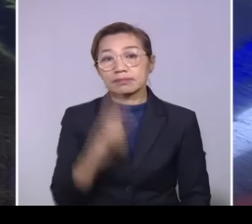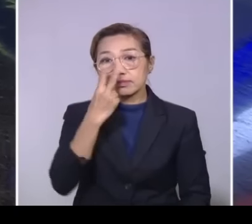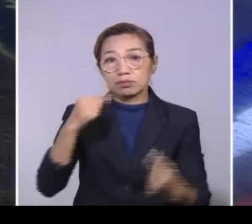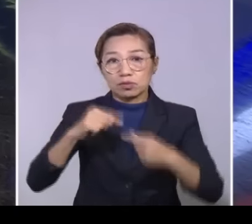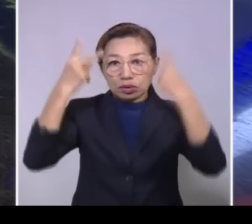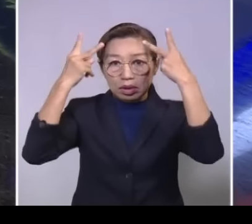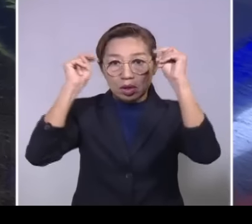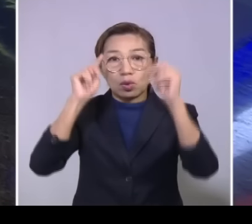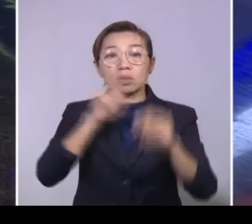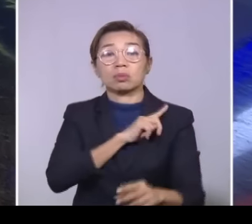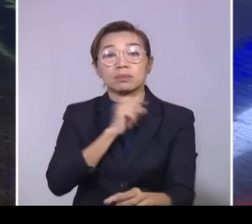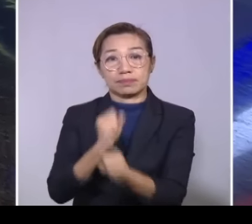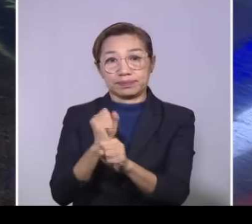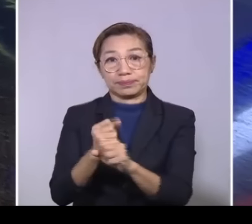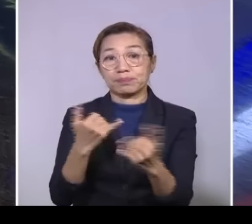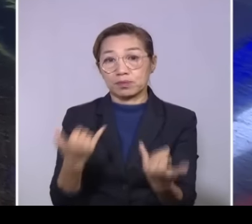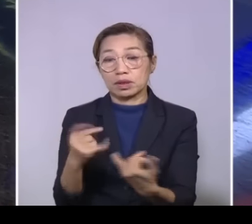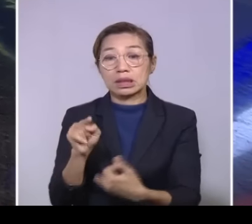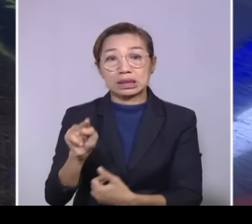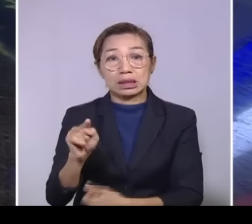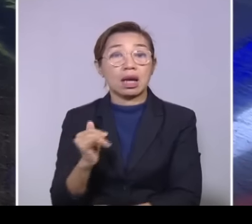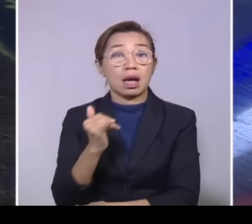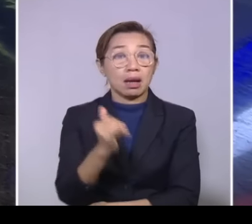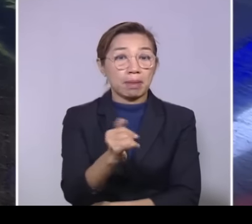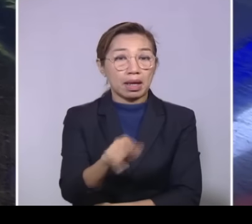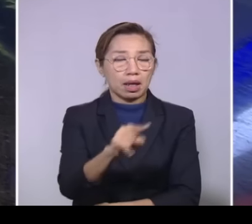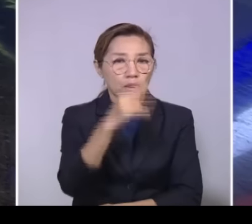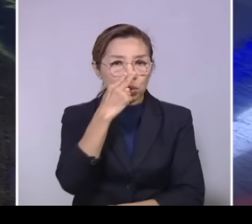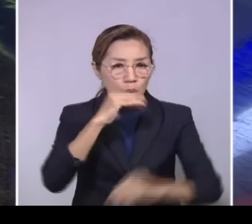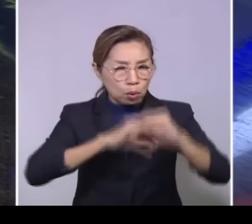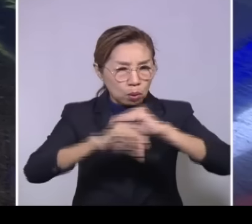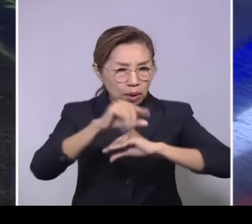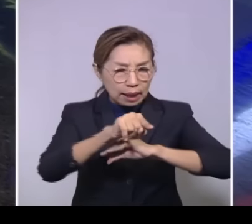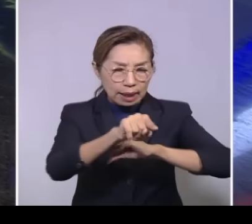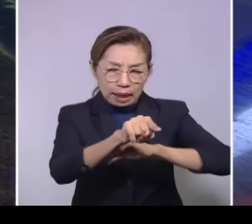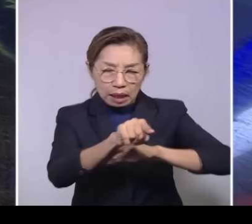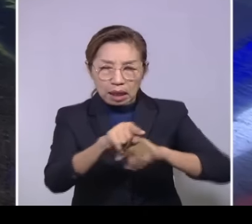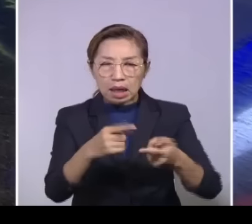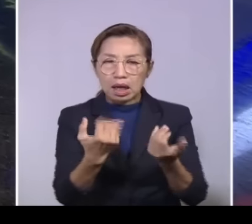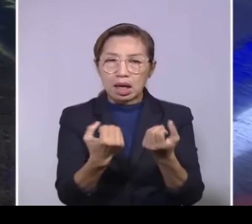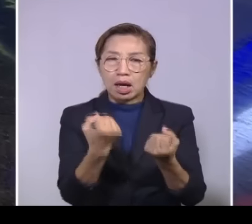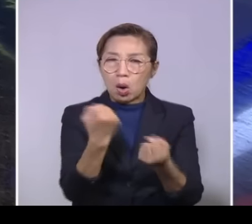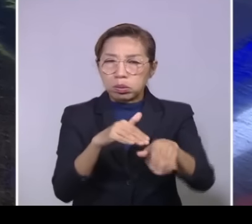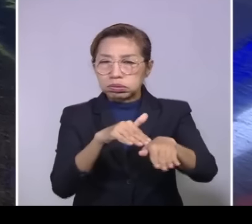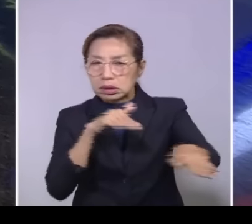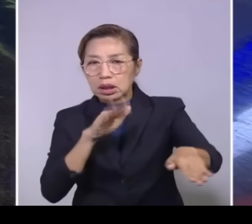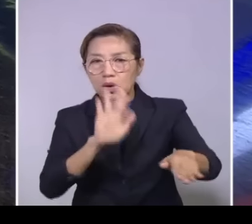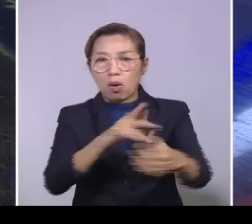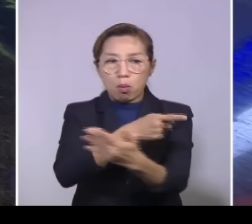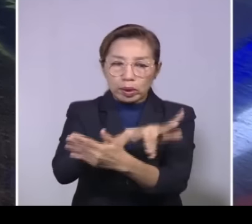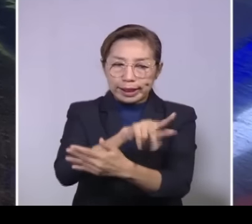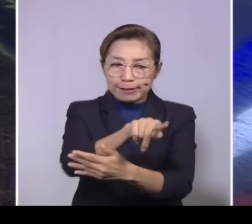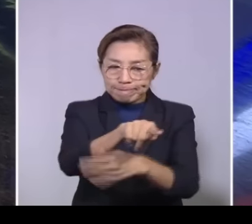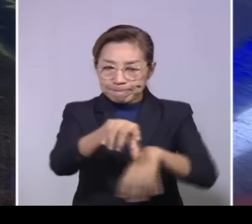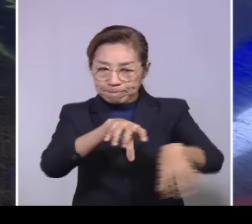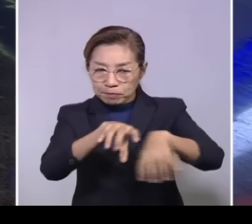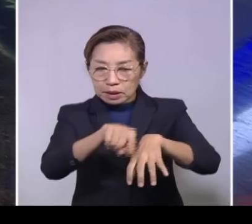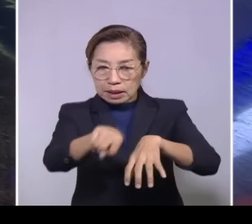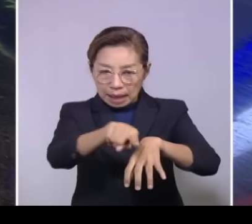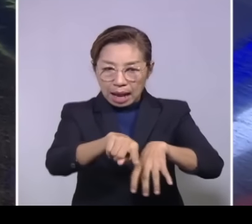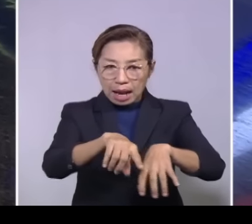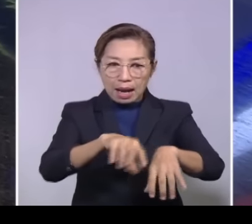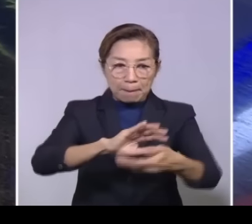ภารกิจท่านนายกรัฐมนตรีกันบ้างนะคะวันนี้ลงพื้นที่ไปดูโครงการแก้ปัญหาการจราจรในจังหวัดภูเก็ตเพื่อยกระดับความเชื่อ